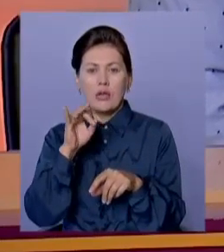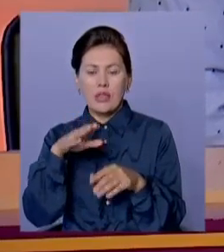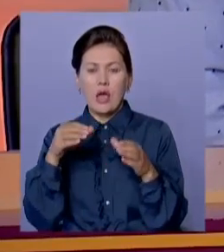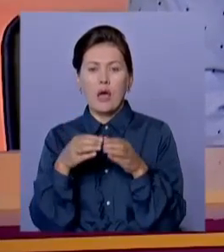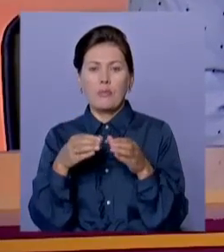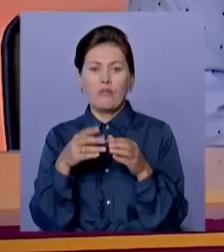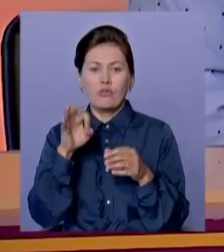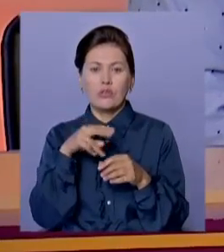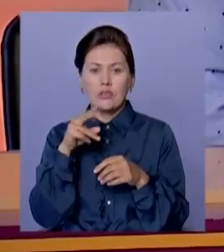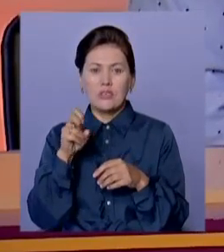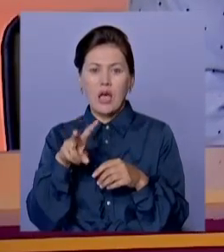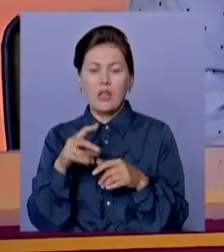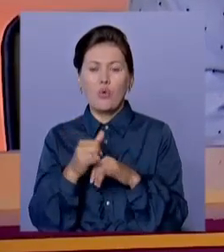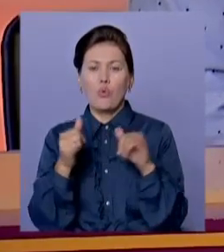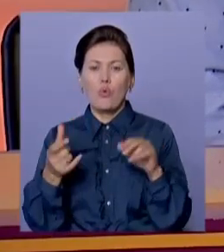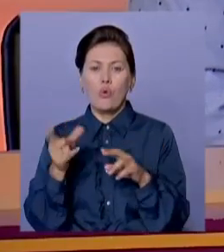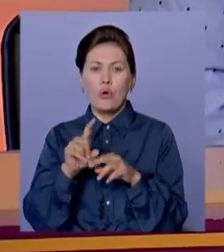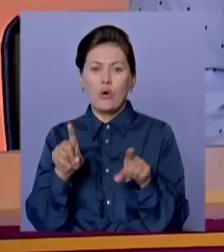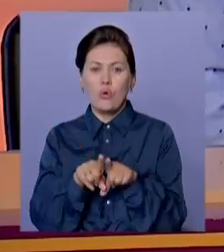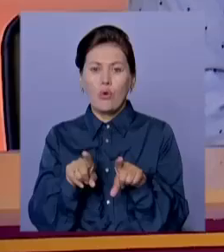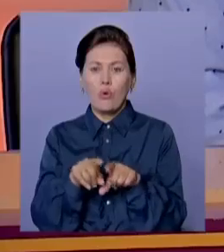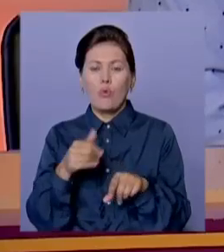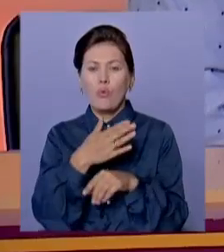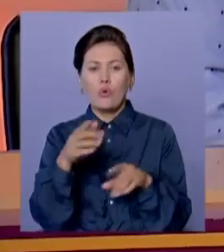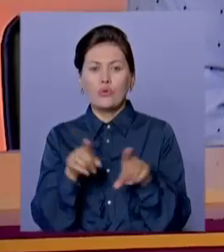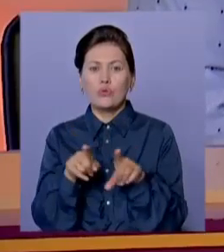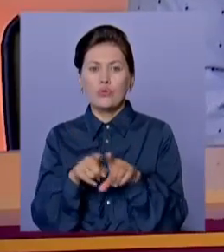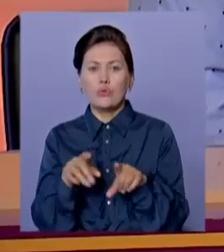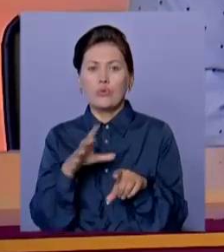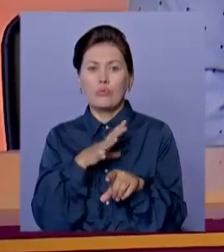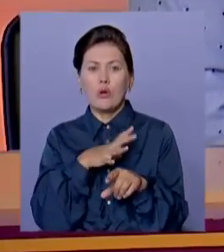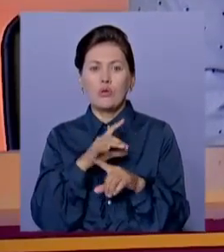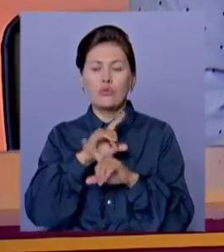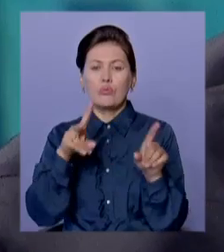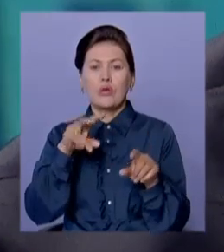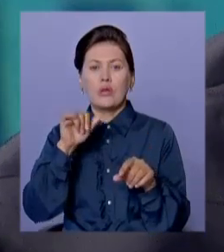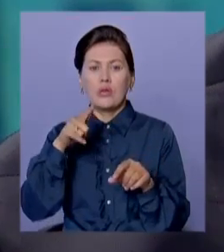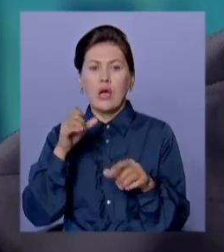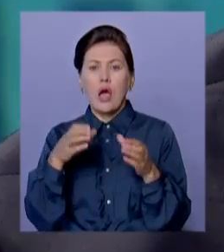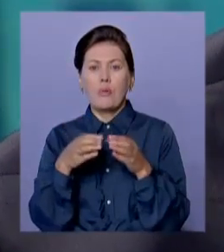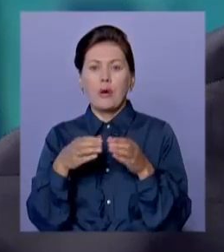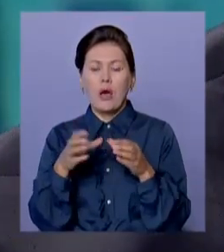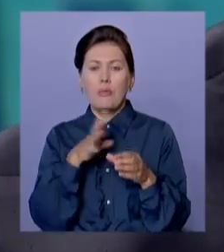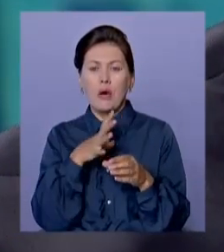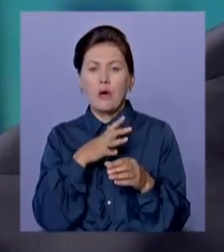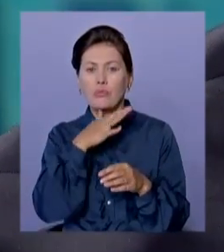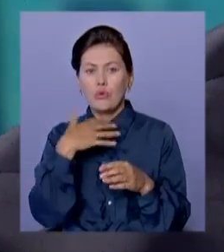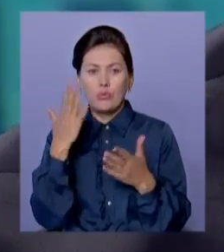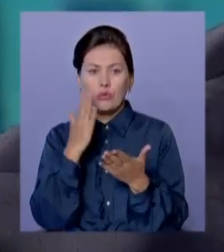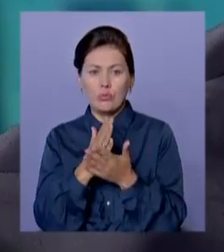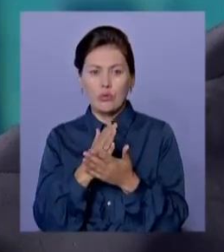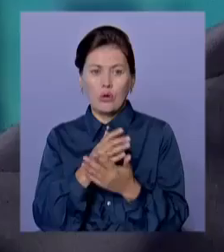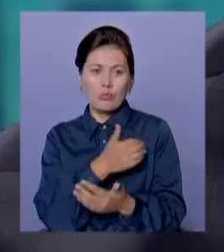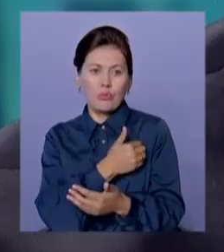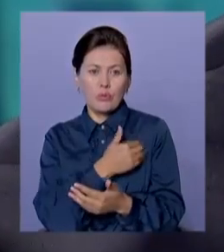командасында футсал өте қатты дамыған. Осындай Суперлига командамызда командалар көбейсе деген